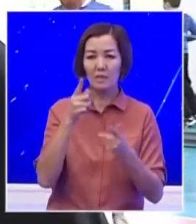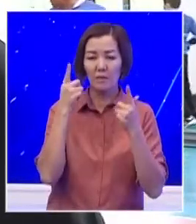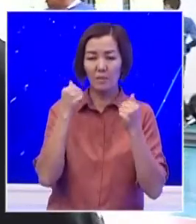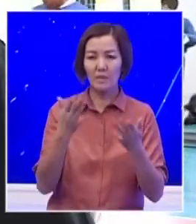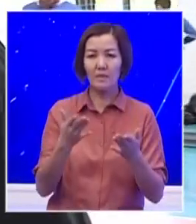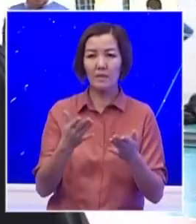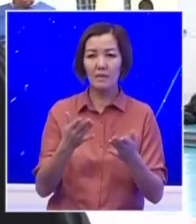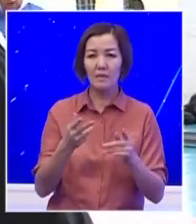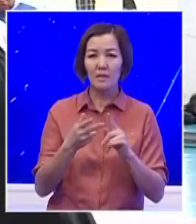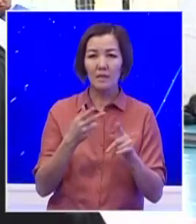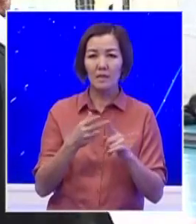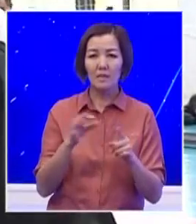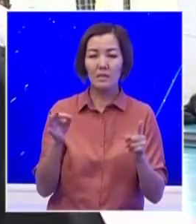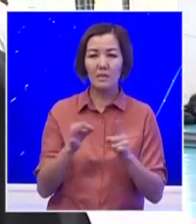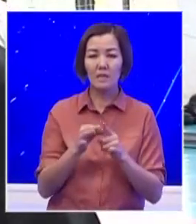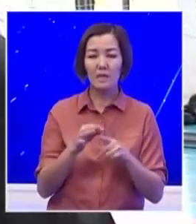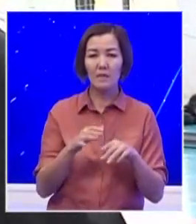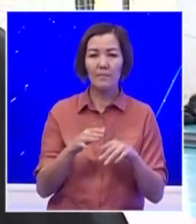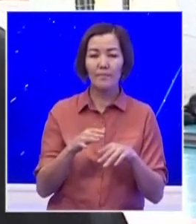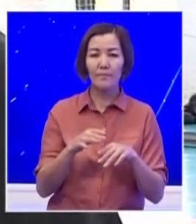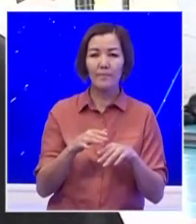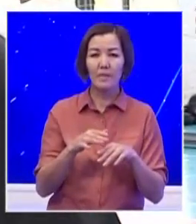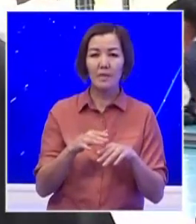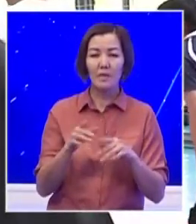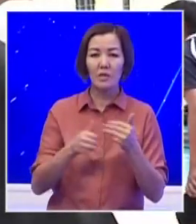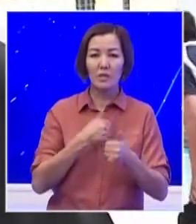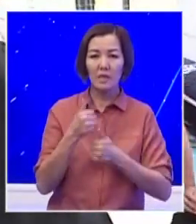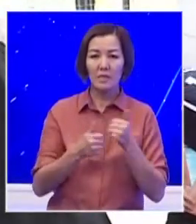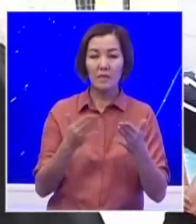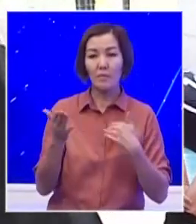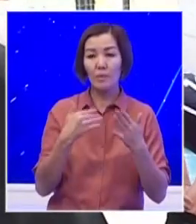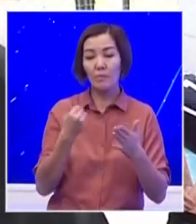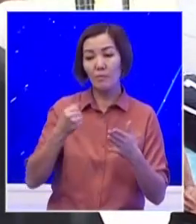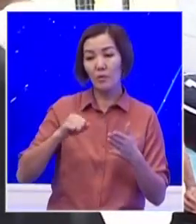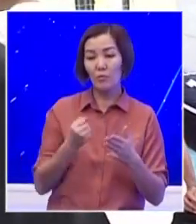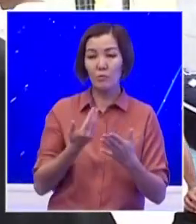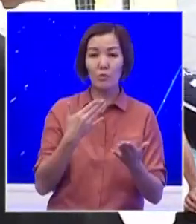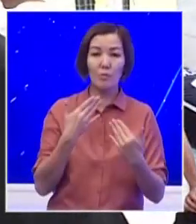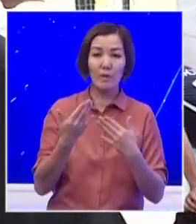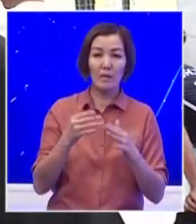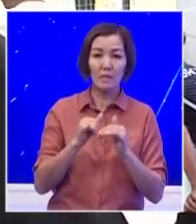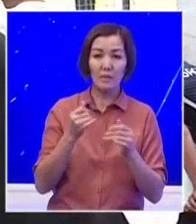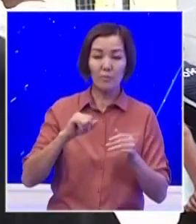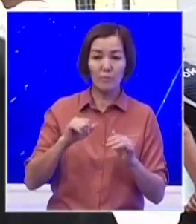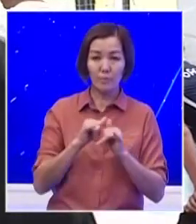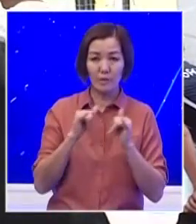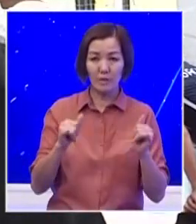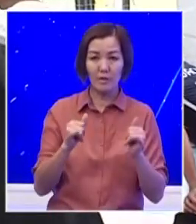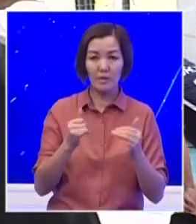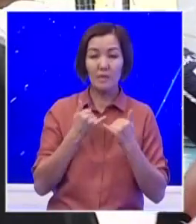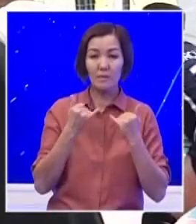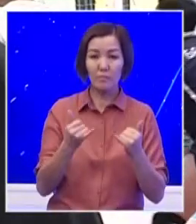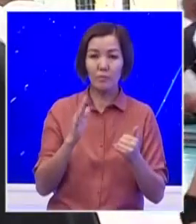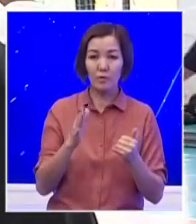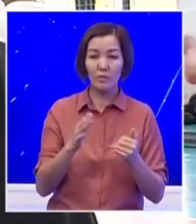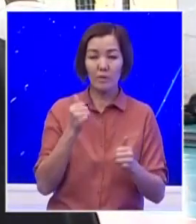деп. Екінші мақсатымыз осы бақ өкілдері осындай жарыстарда бір бірімен табысып, араласып, сыйласып жүрсін деген